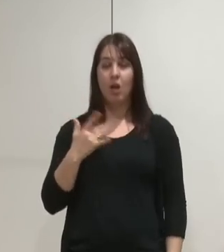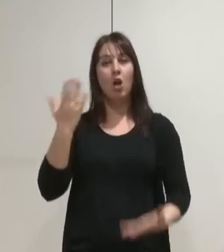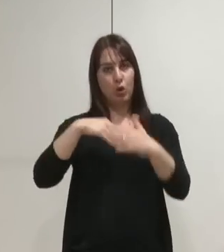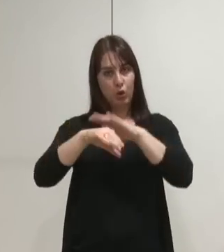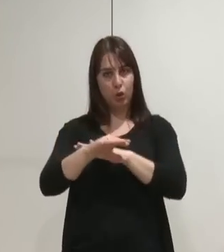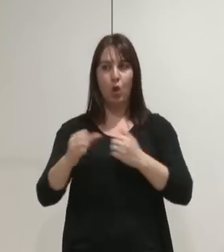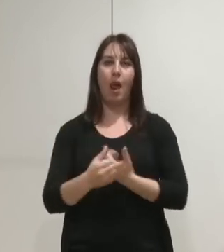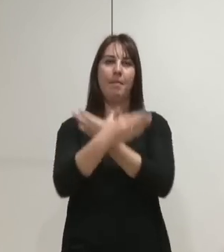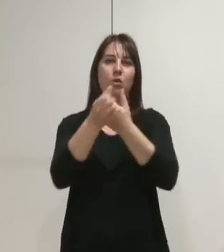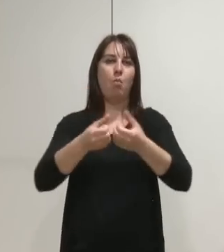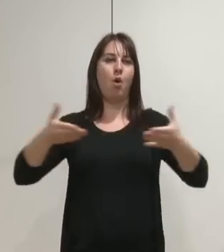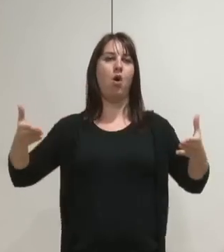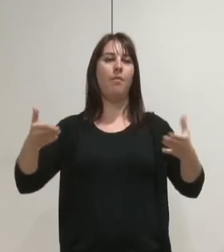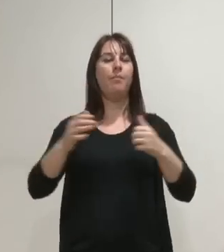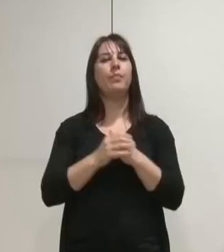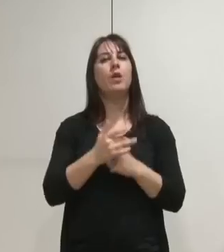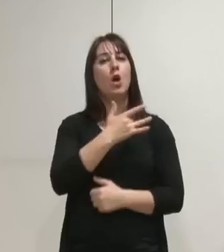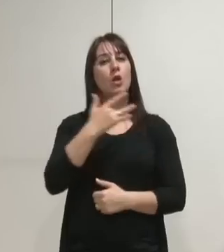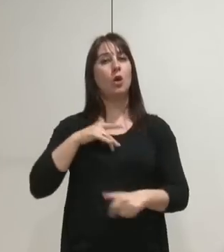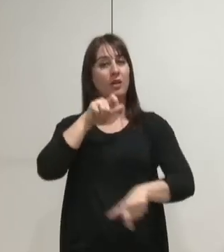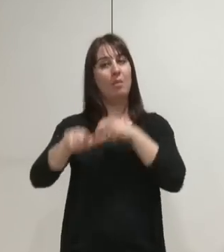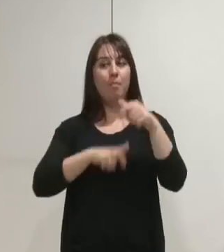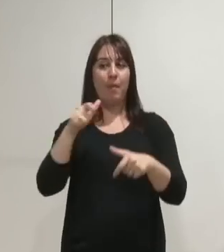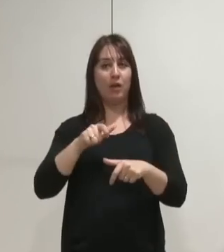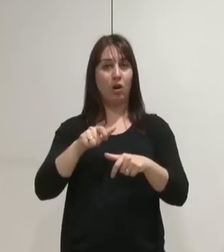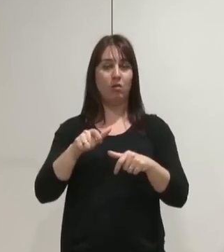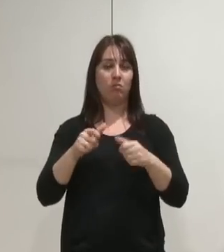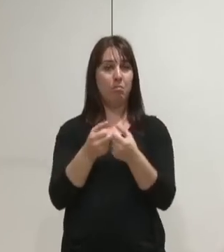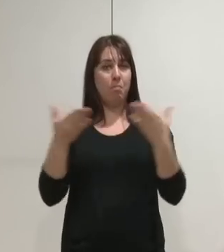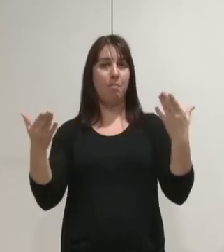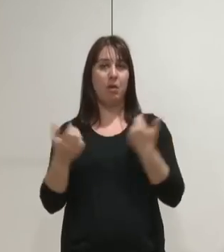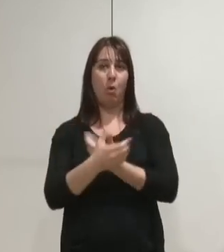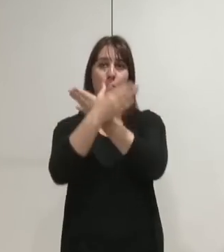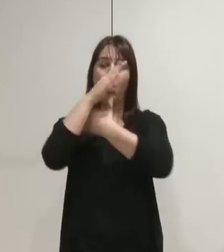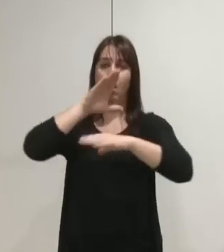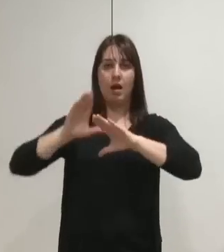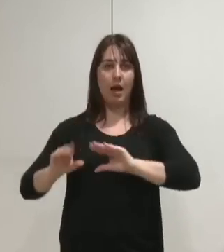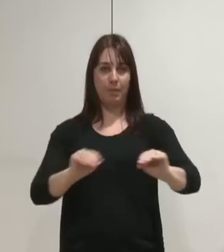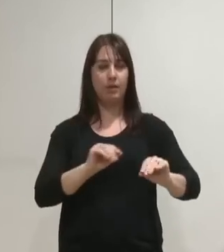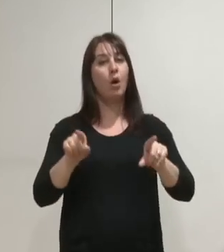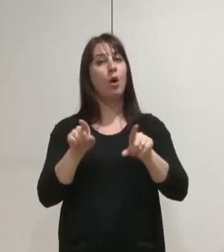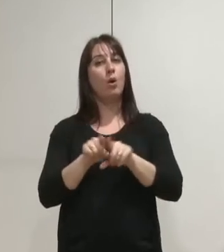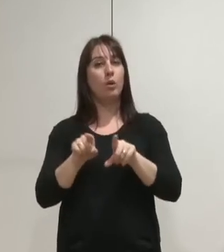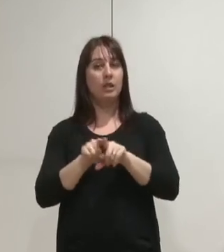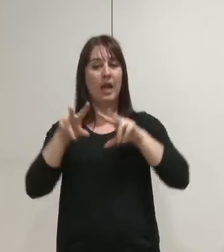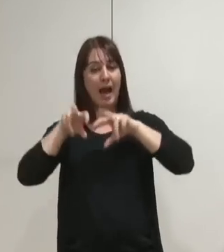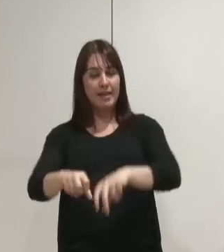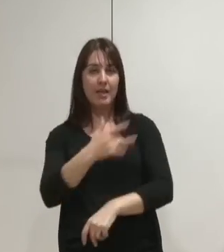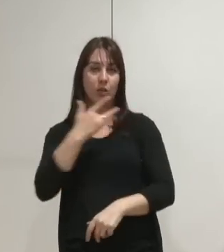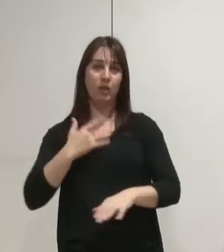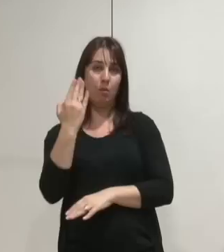métropole la santé des métropolitains et l'analyse des besoins sociaux